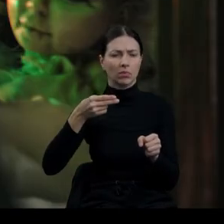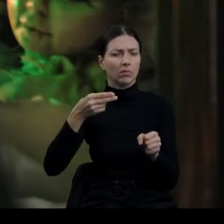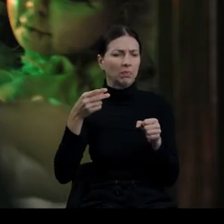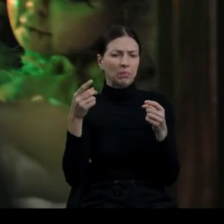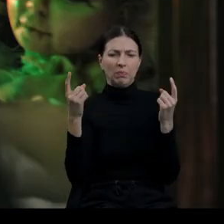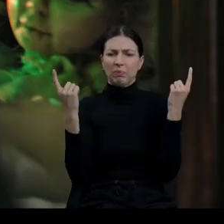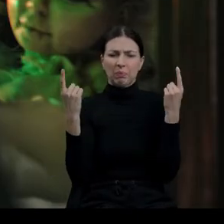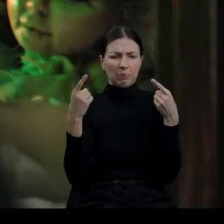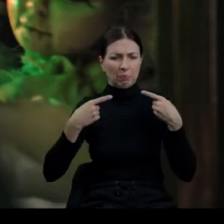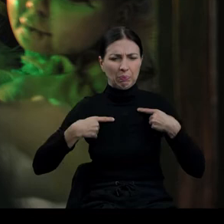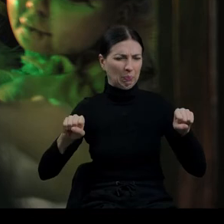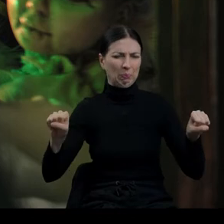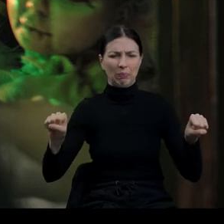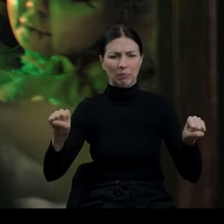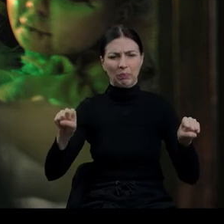w związku z tym